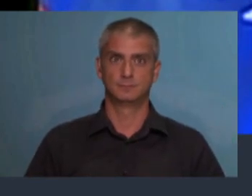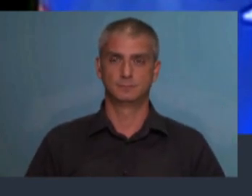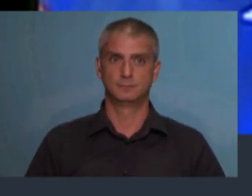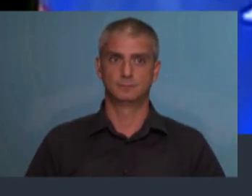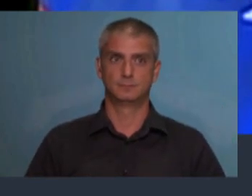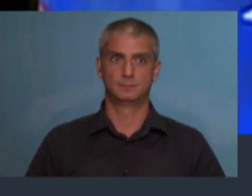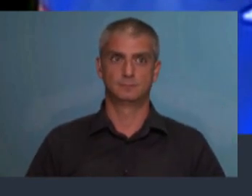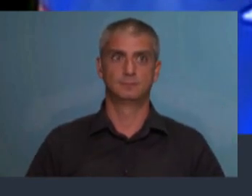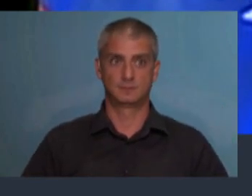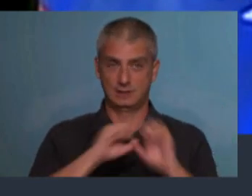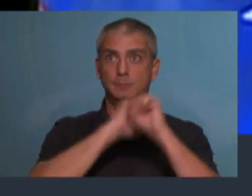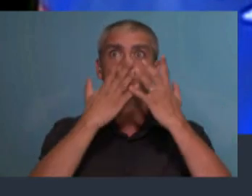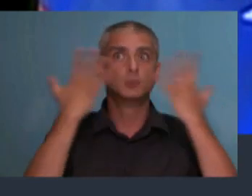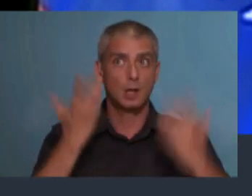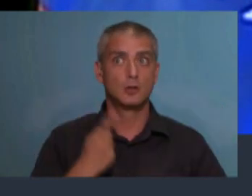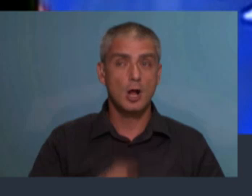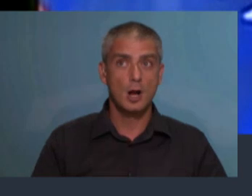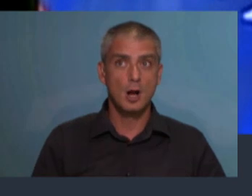Una gran explosión, compañero.